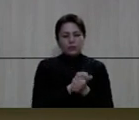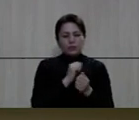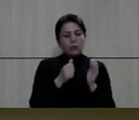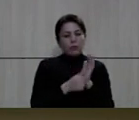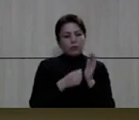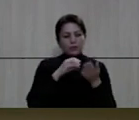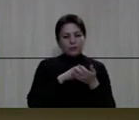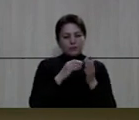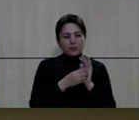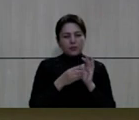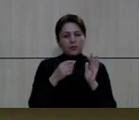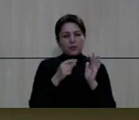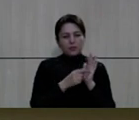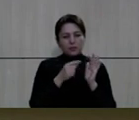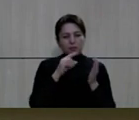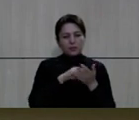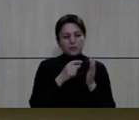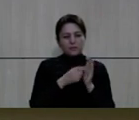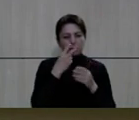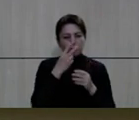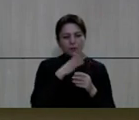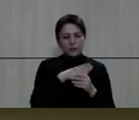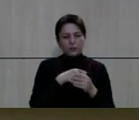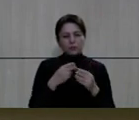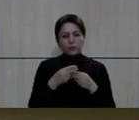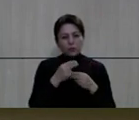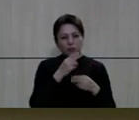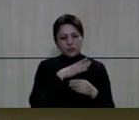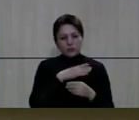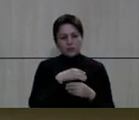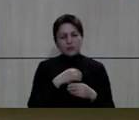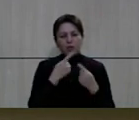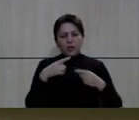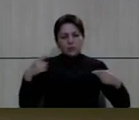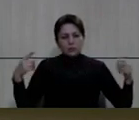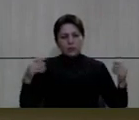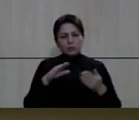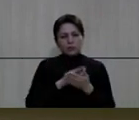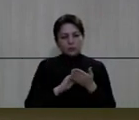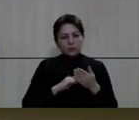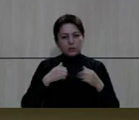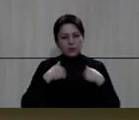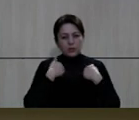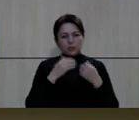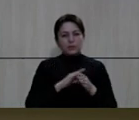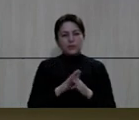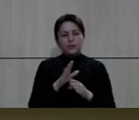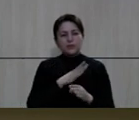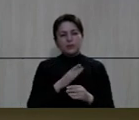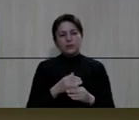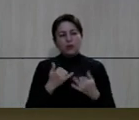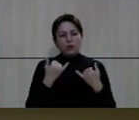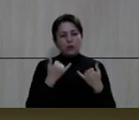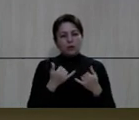6-sinfda, 7-sinfda ko'rib chiqqansiz. Bir necha turlarini yozishga harakat qilgansiz.